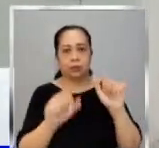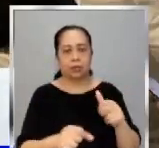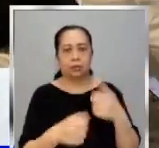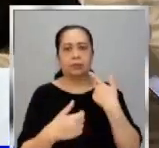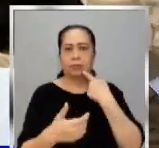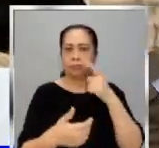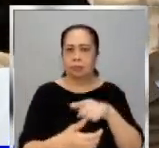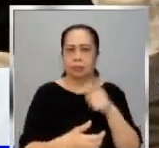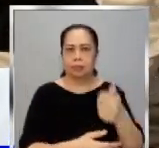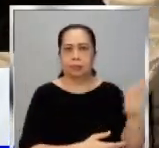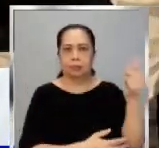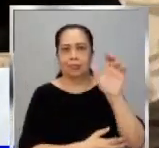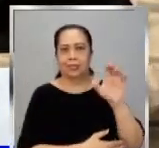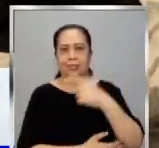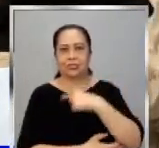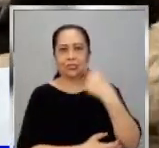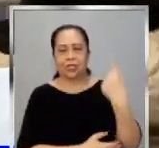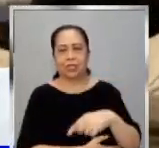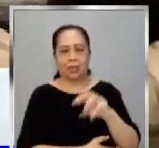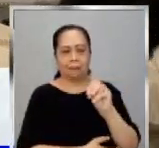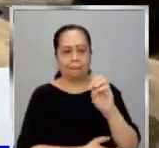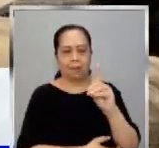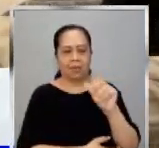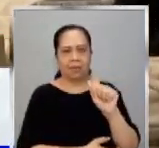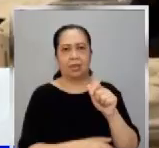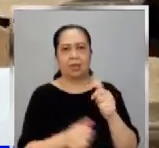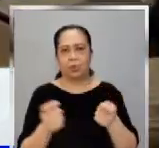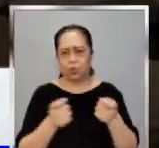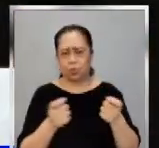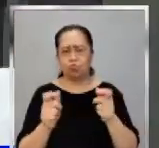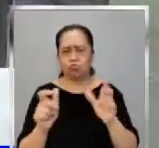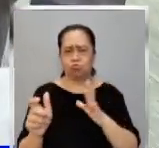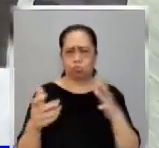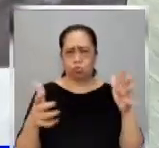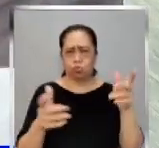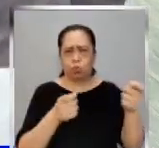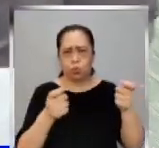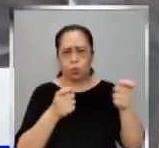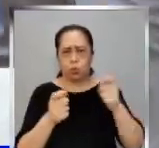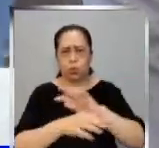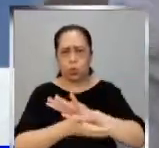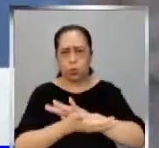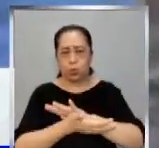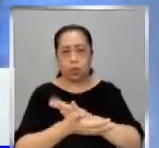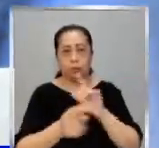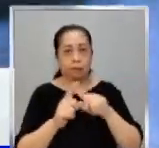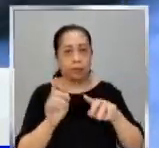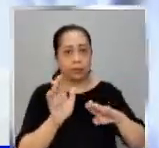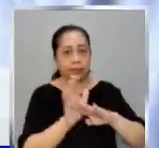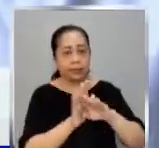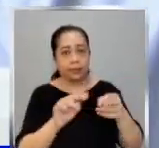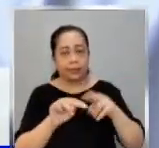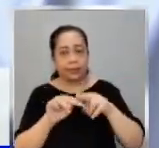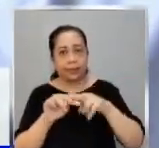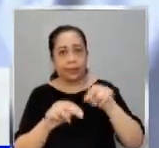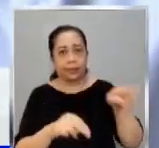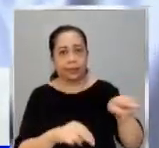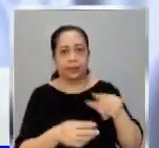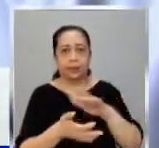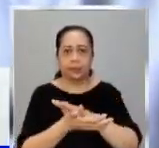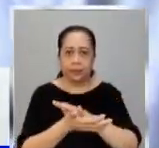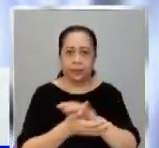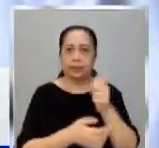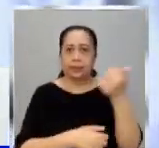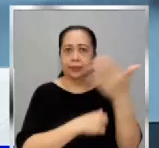state media ng China na kontrolado naman umano ang COVID outbreak. Dahil sa surge ng mga kaso doon, tulad ng ibang bansa,